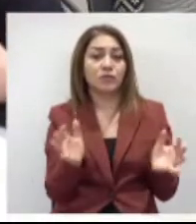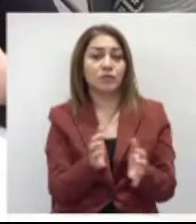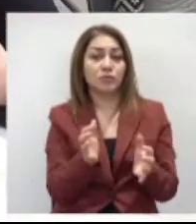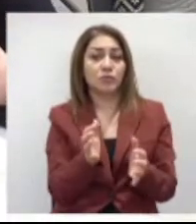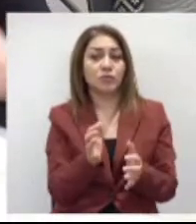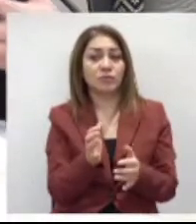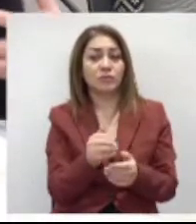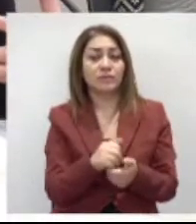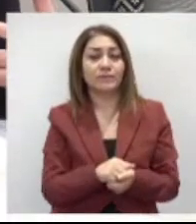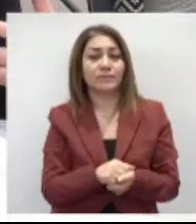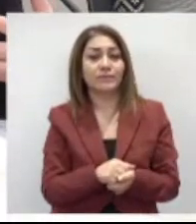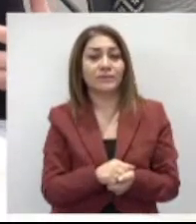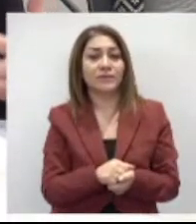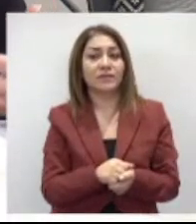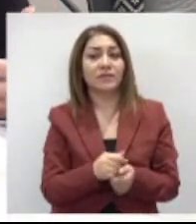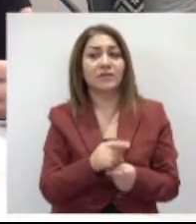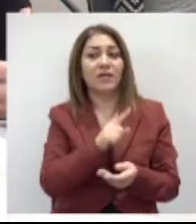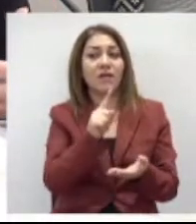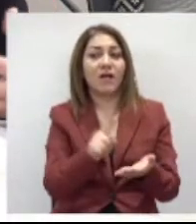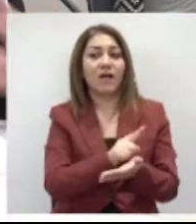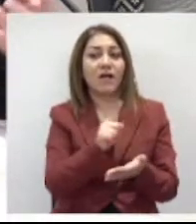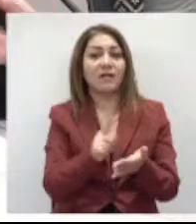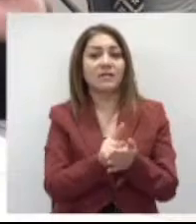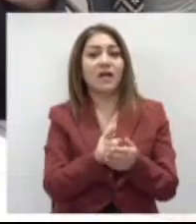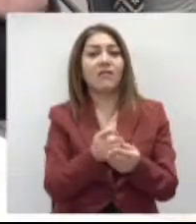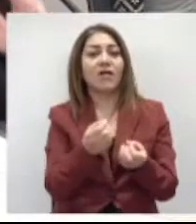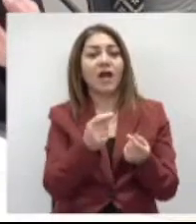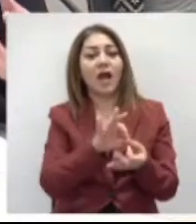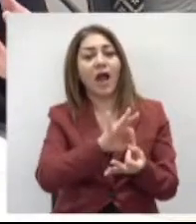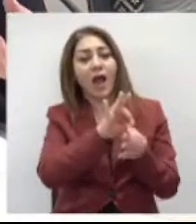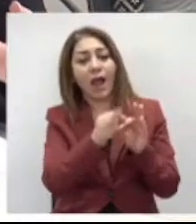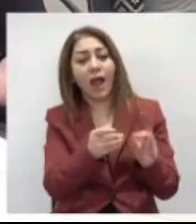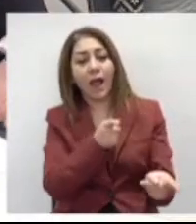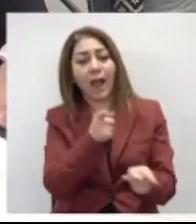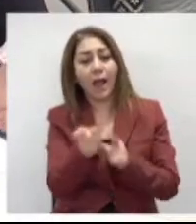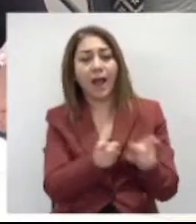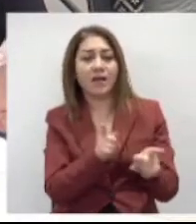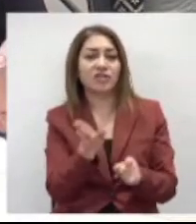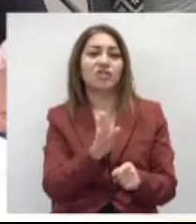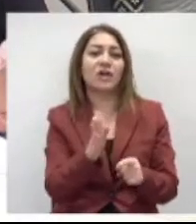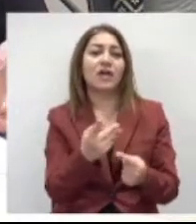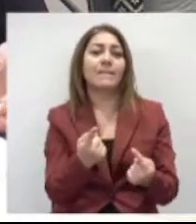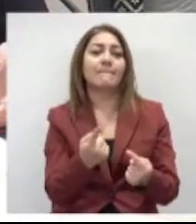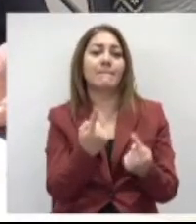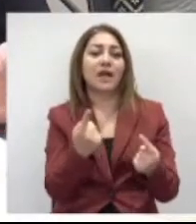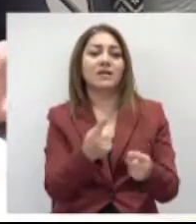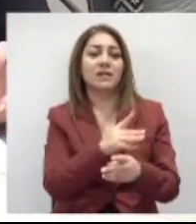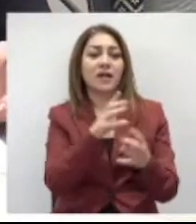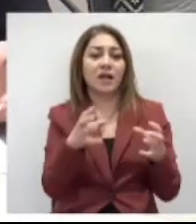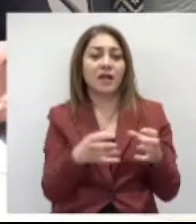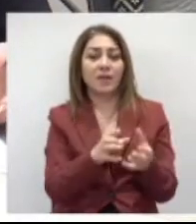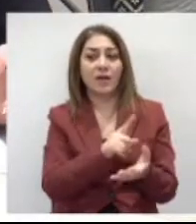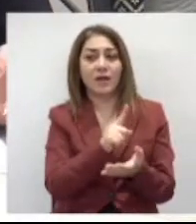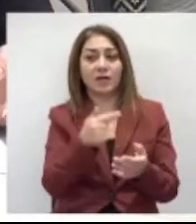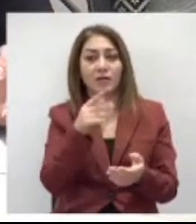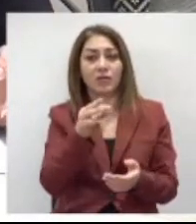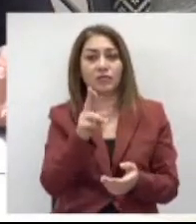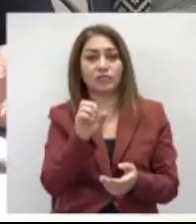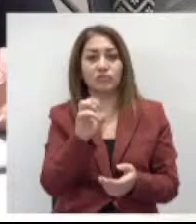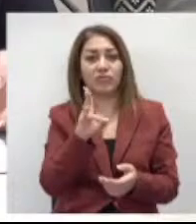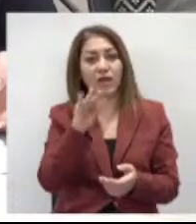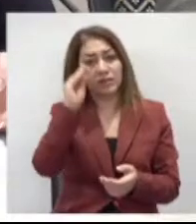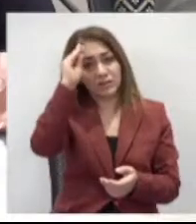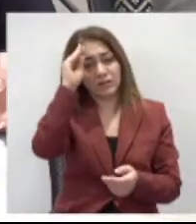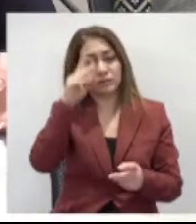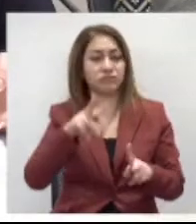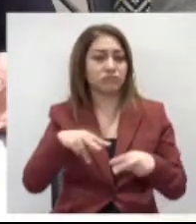չջանալով դրա ներքո բացել հարցերի շրջանակը, գնալ ավելի խոշոր տարբերակի, այս առումով պարոն Քոչյանի դիտարկումը շատ